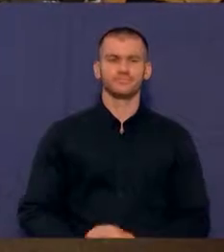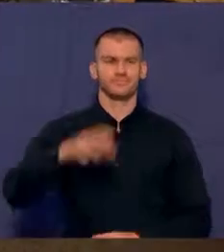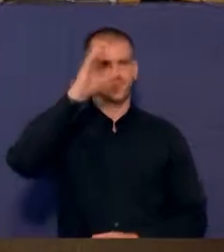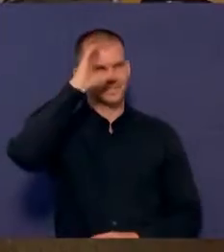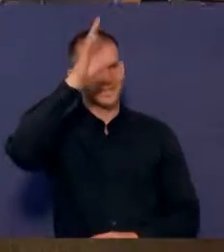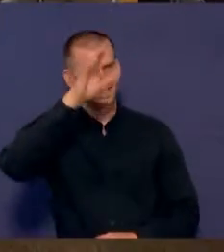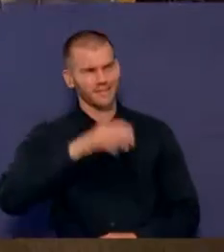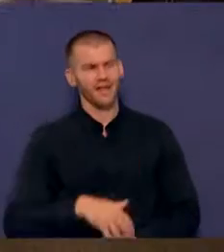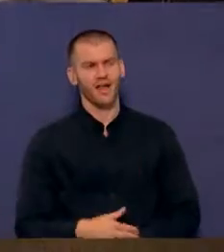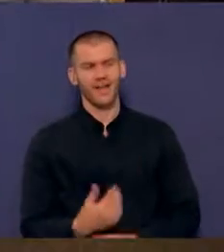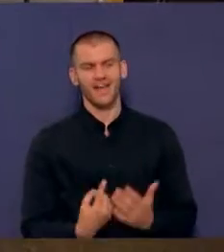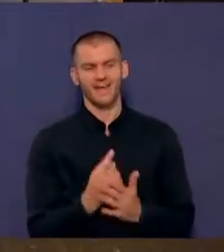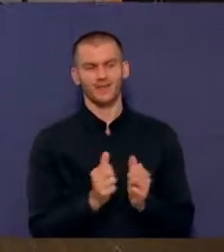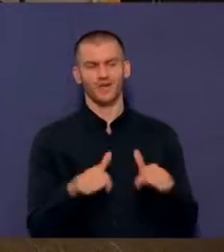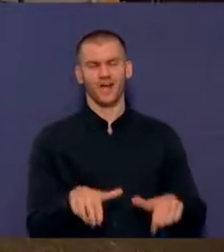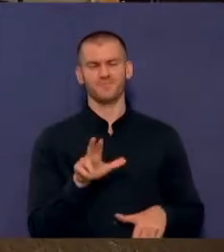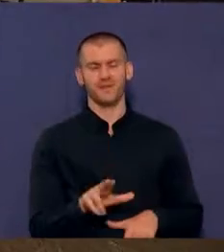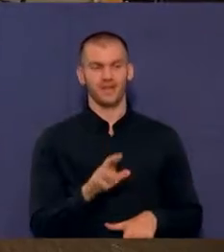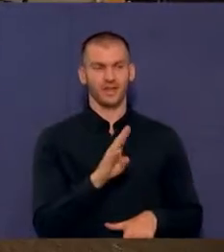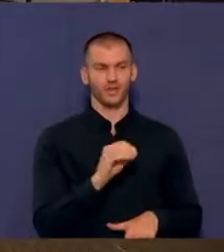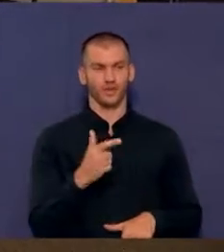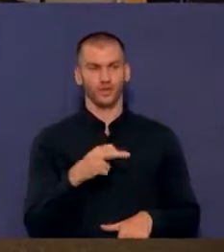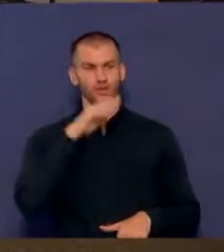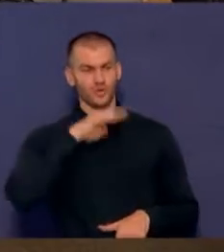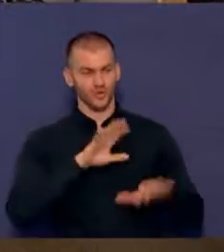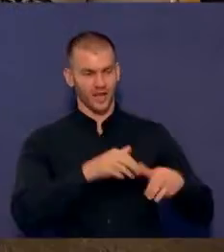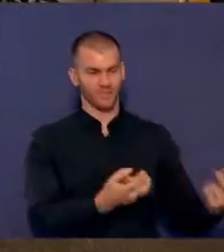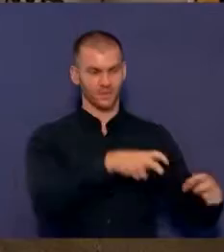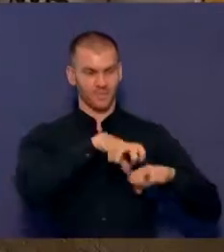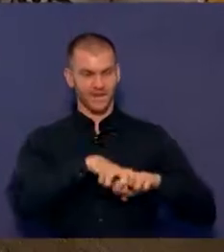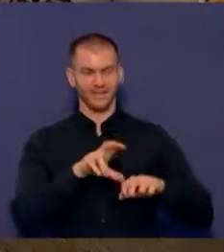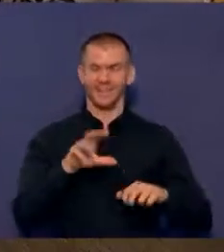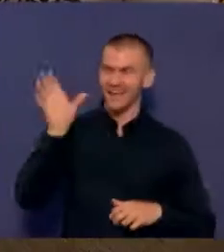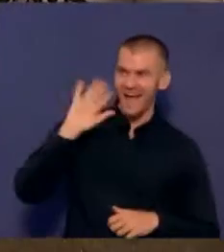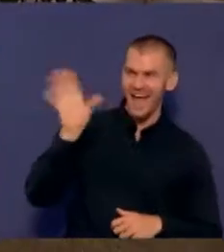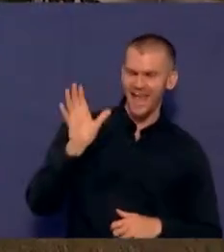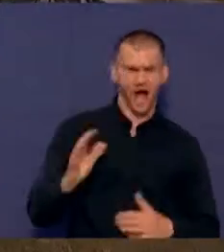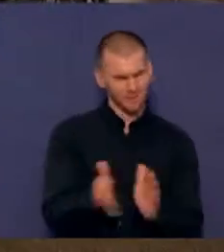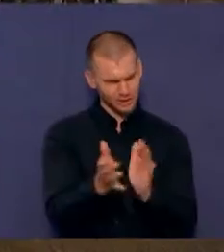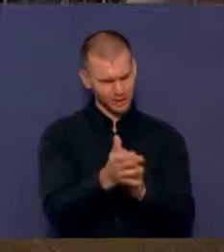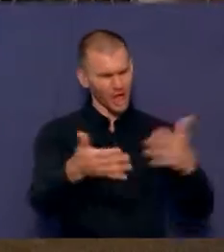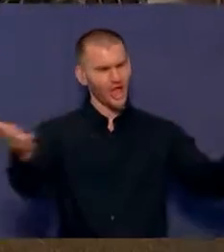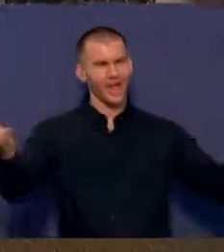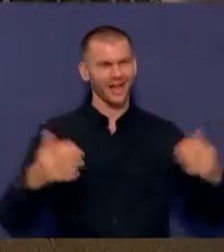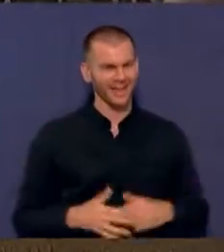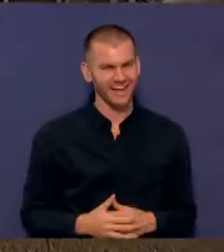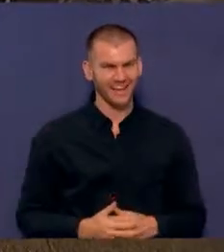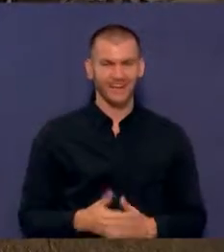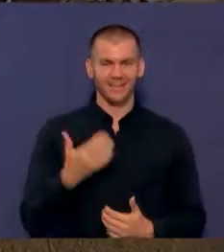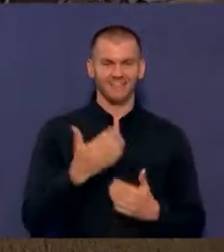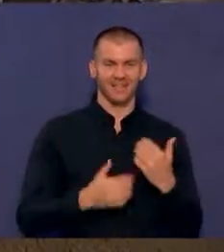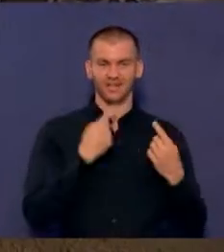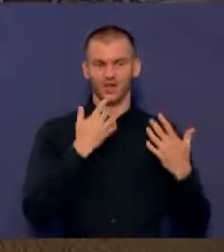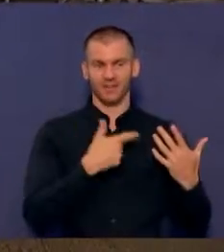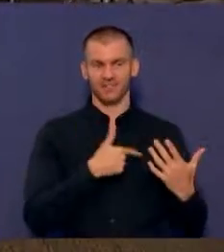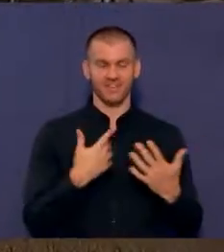Tjena. Ja, här händer det grejer, vet ni. Dotter har kommit in i studion. Hej. Ja, men nu kör vi. Vi har redan sagt att vi är